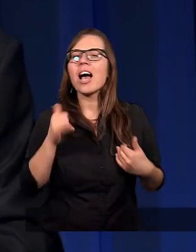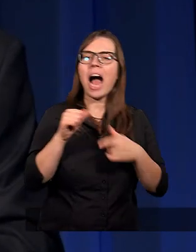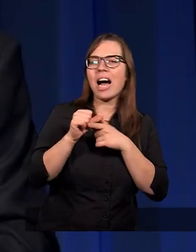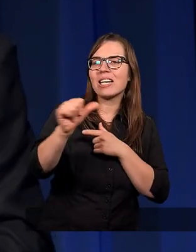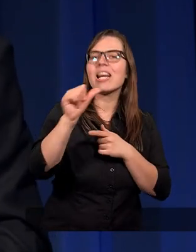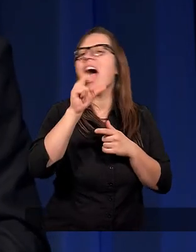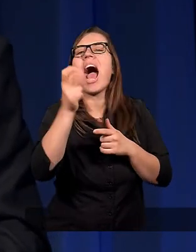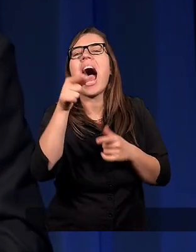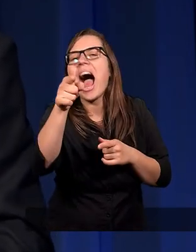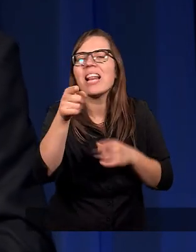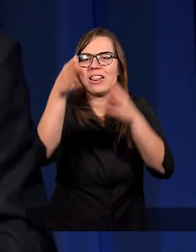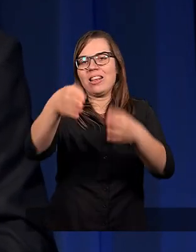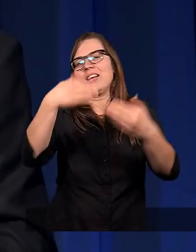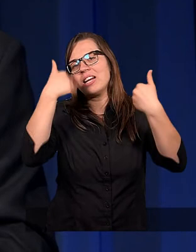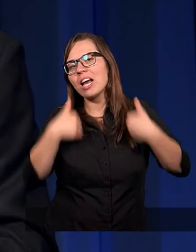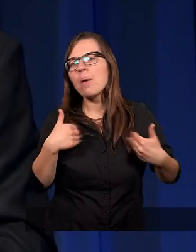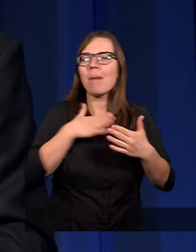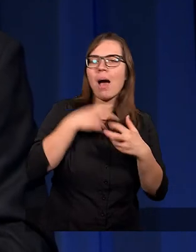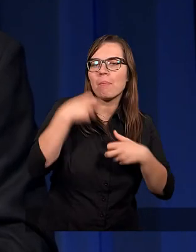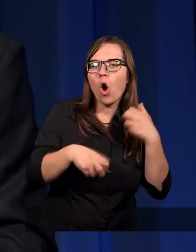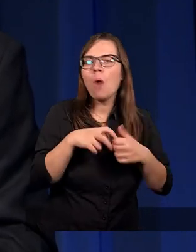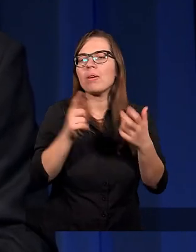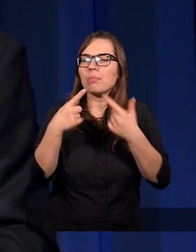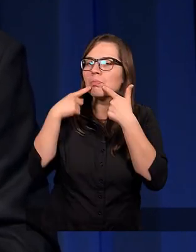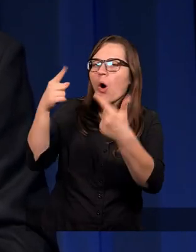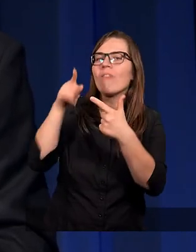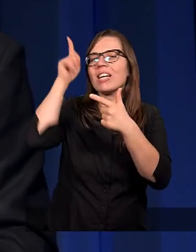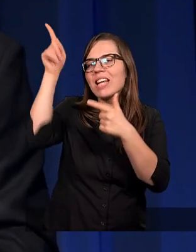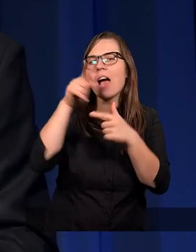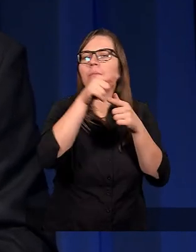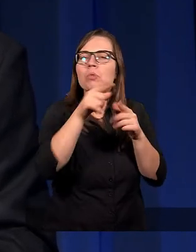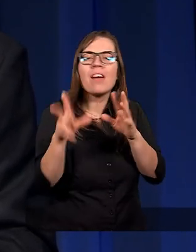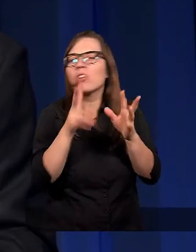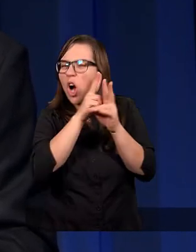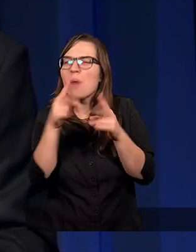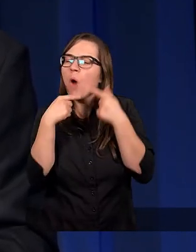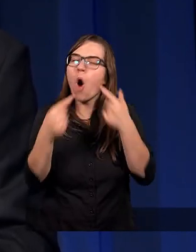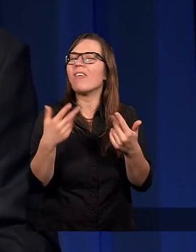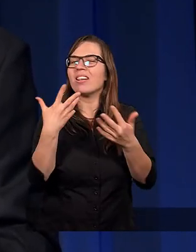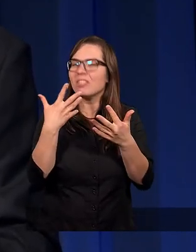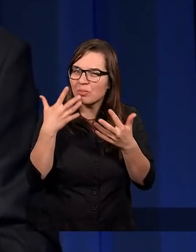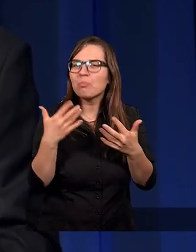czym masz problem. On wie. Nie szkodzi.